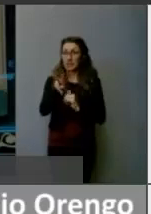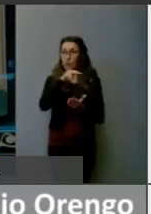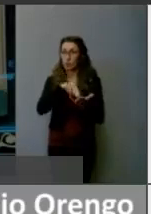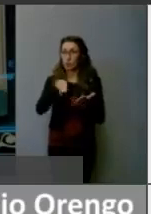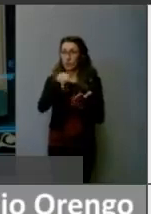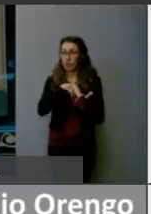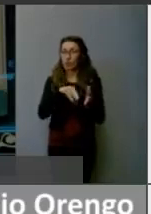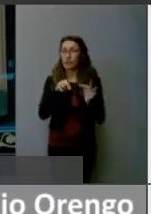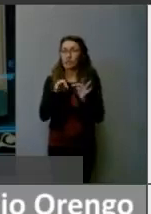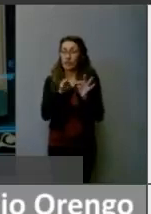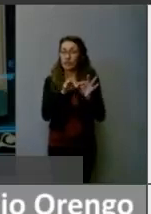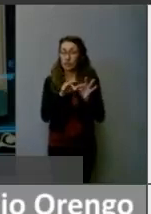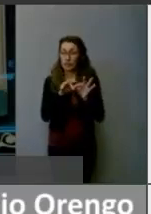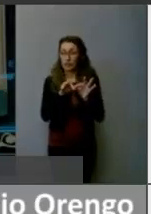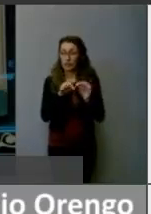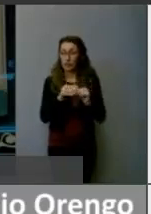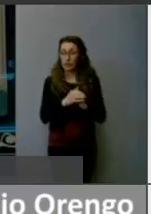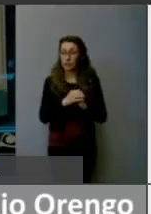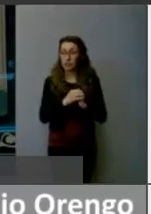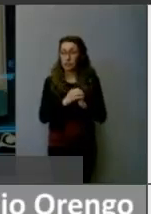favorevoli.